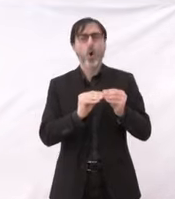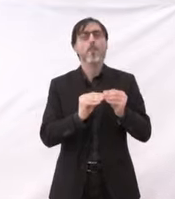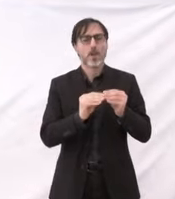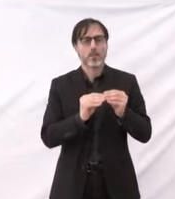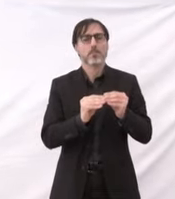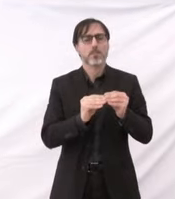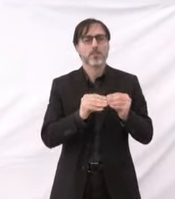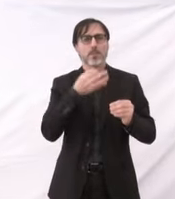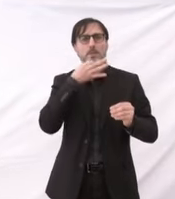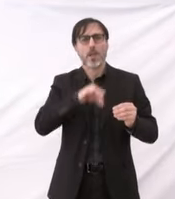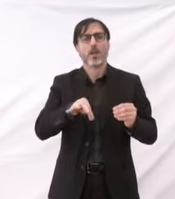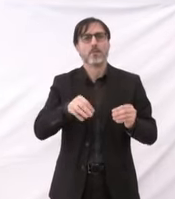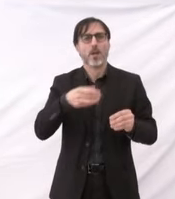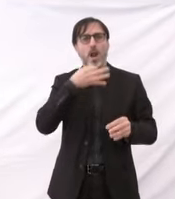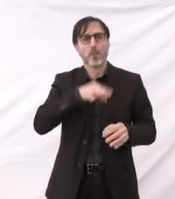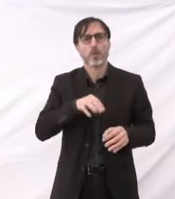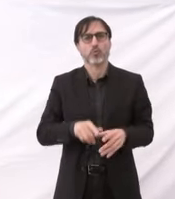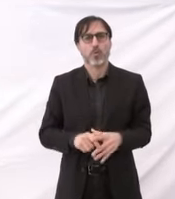attenzione,